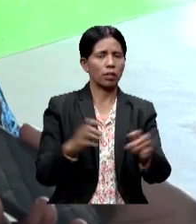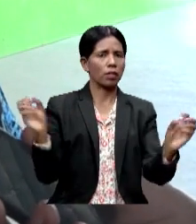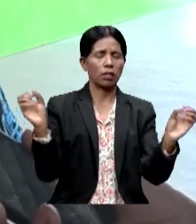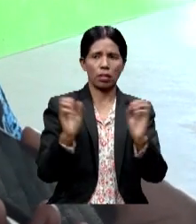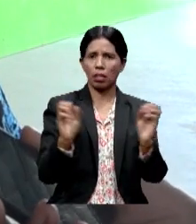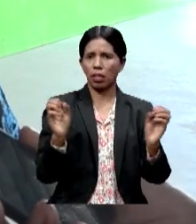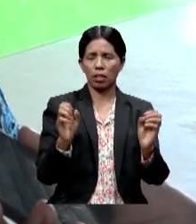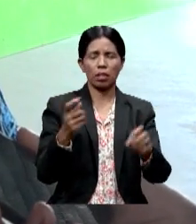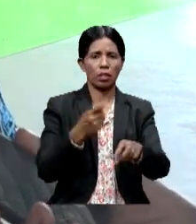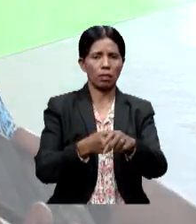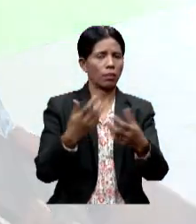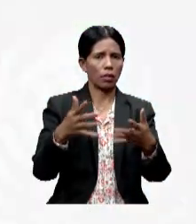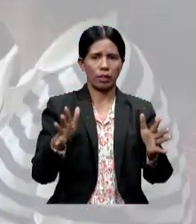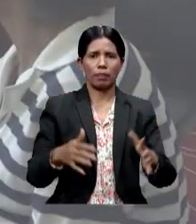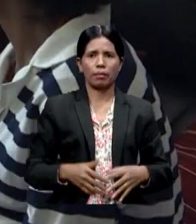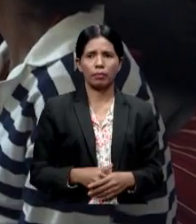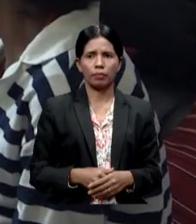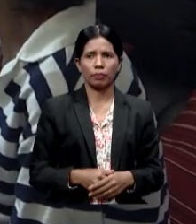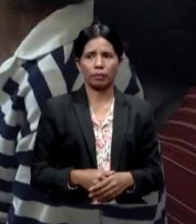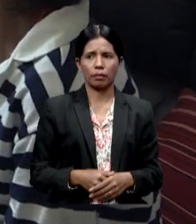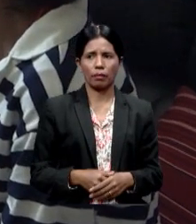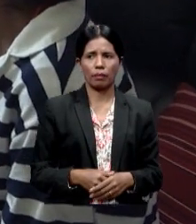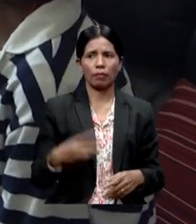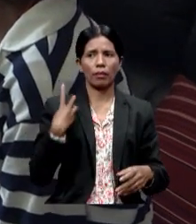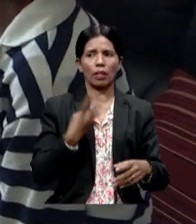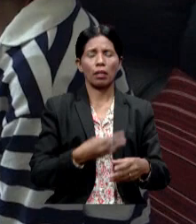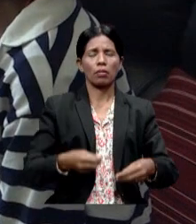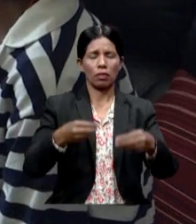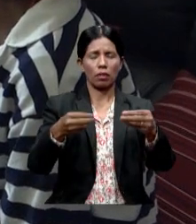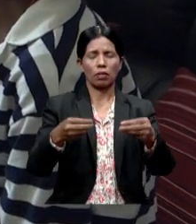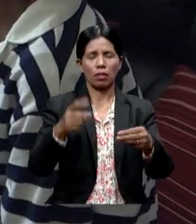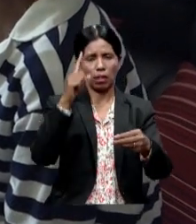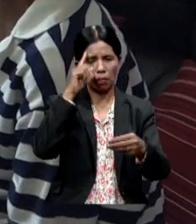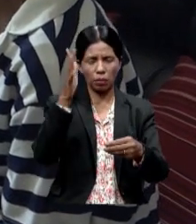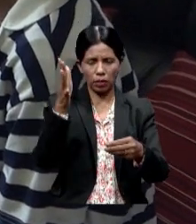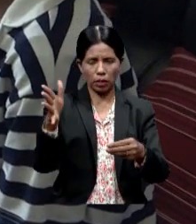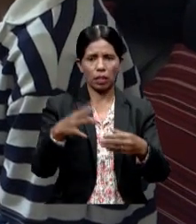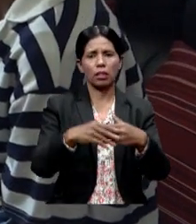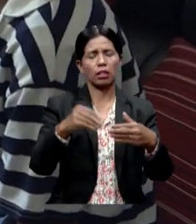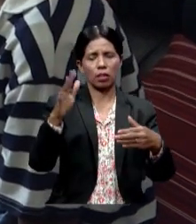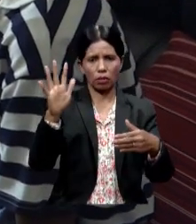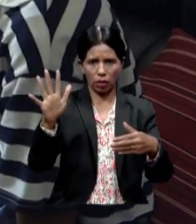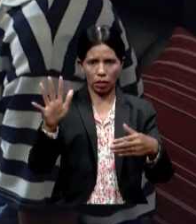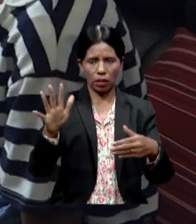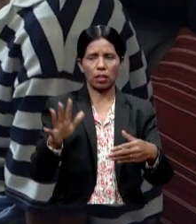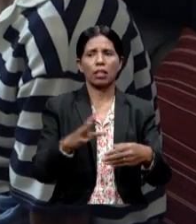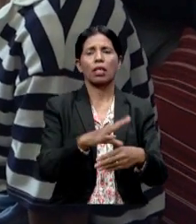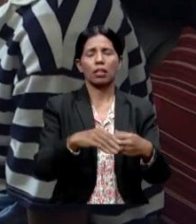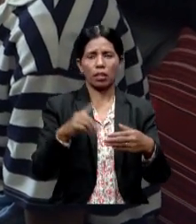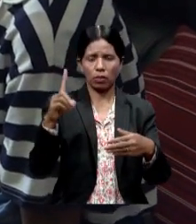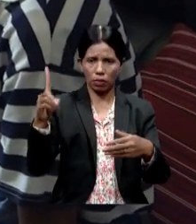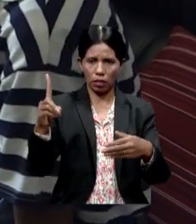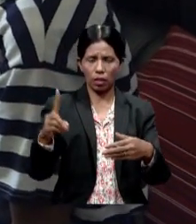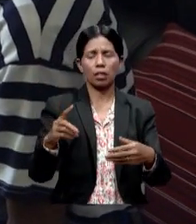la tempo lah iha. Angu fona, fona 50 sen, $1 angkano fu, anto si iya